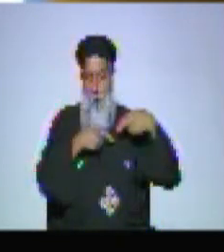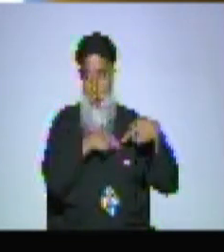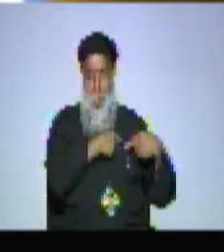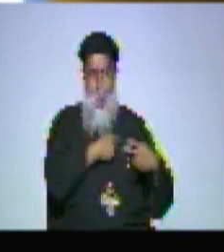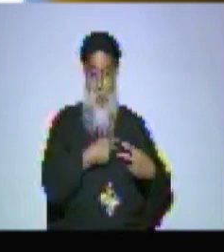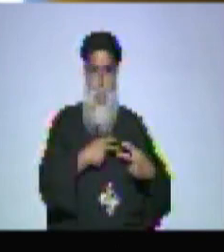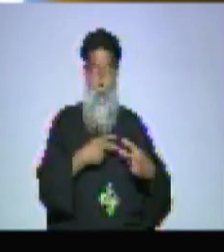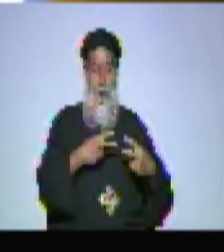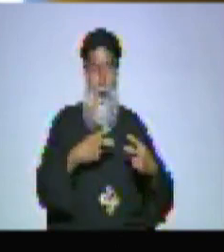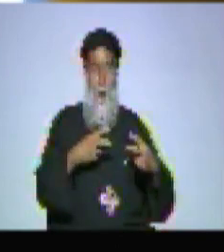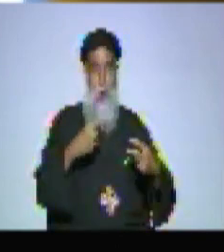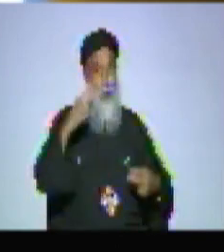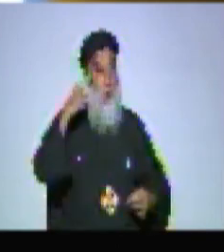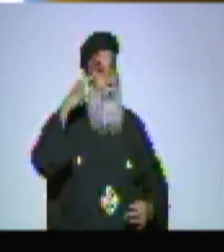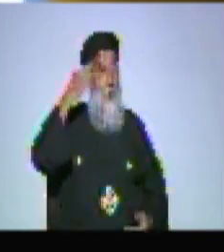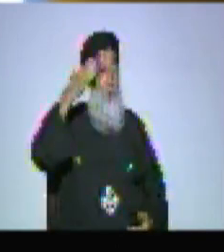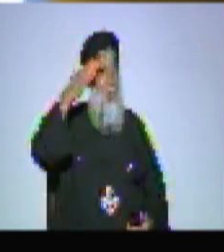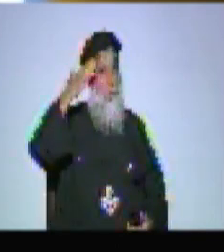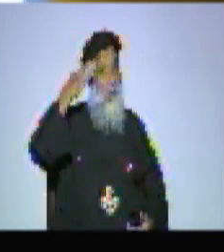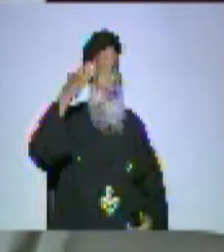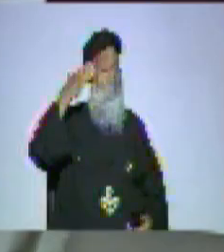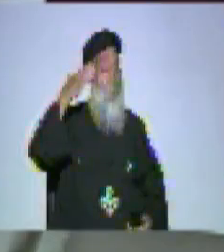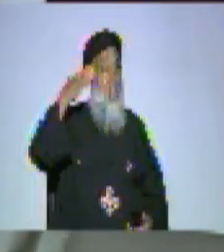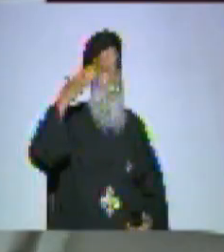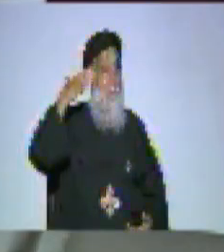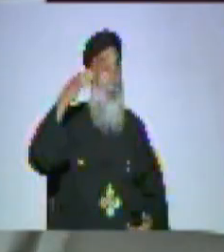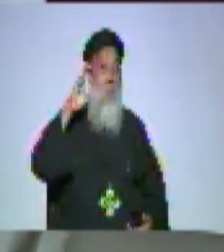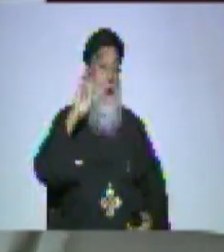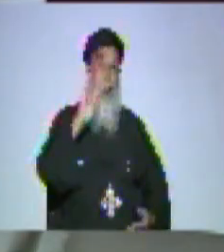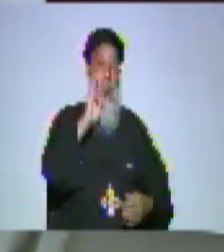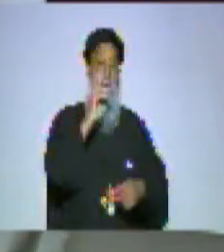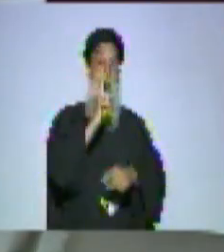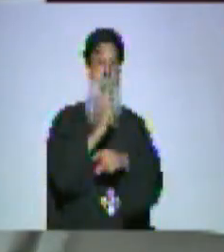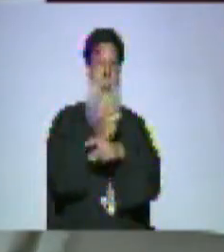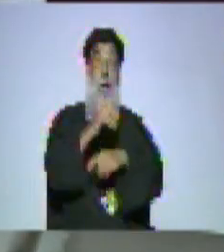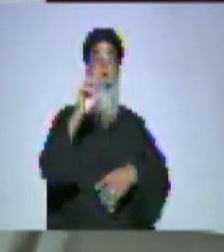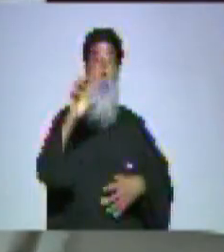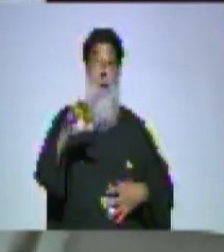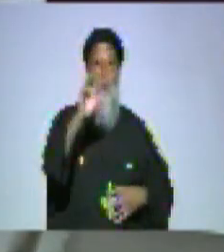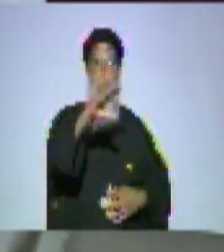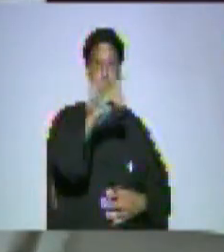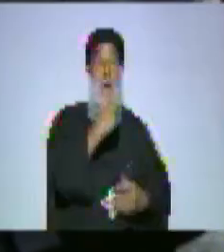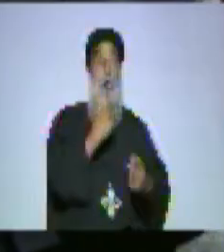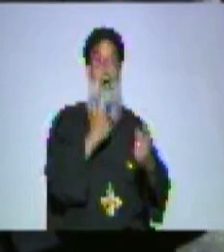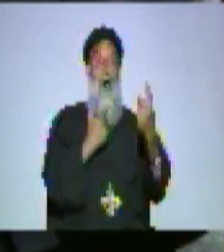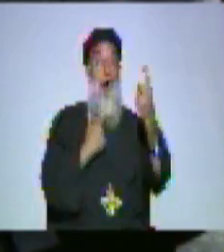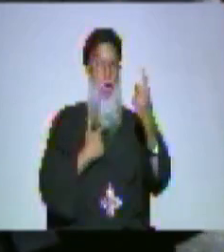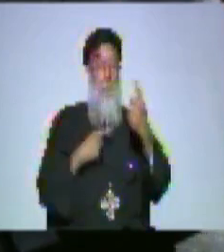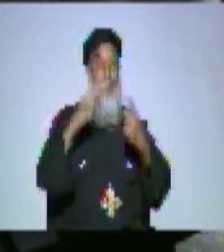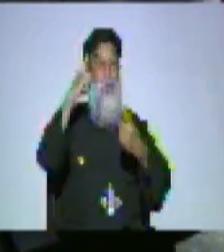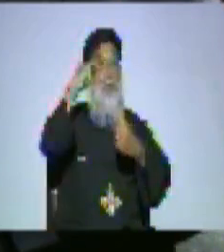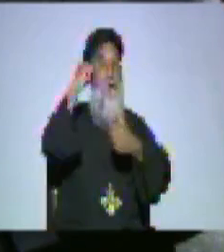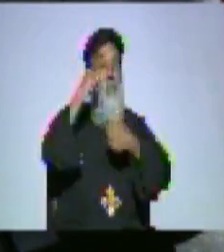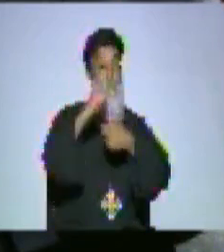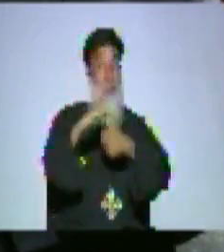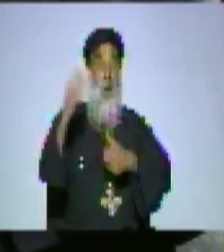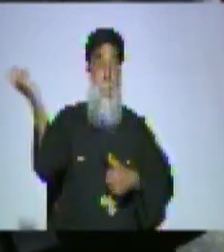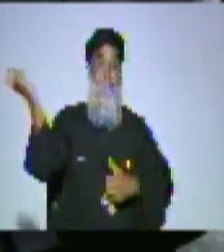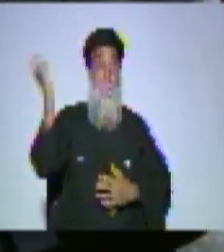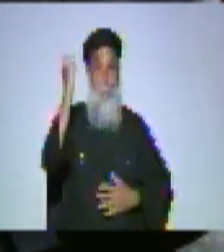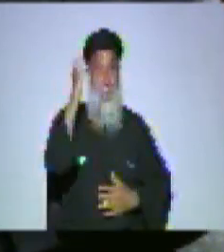وحتى كان علمه كده علمه متسع متسع في الحب ومتسع في المعرفه